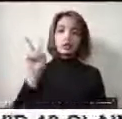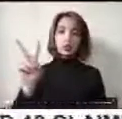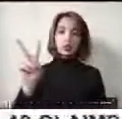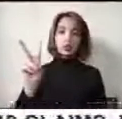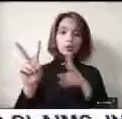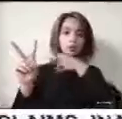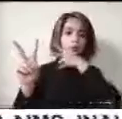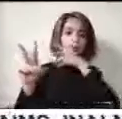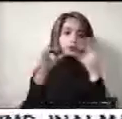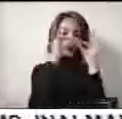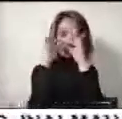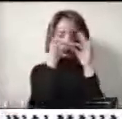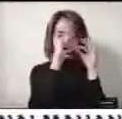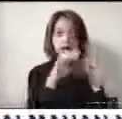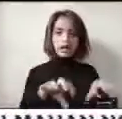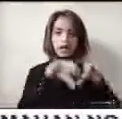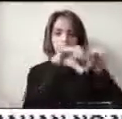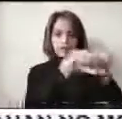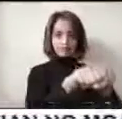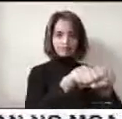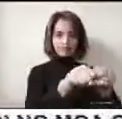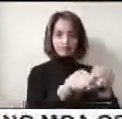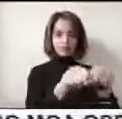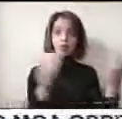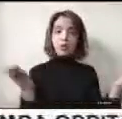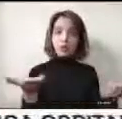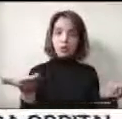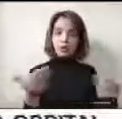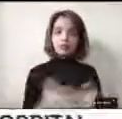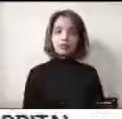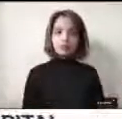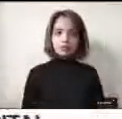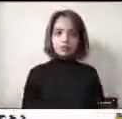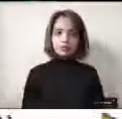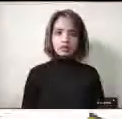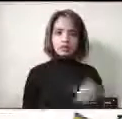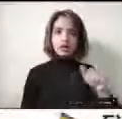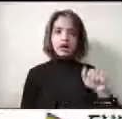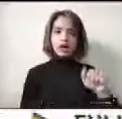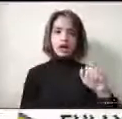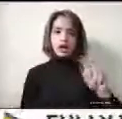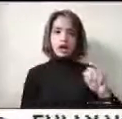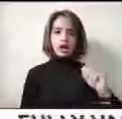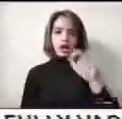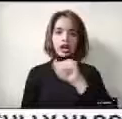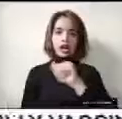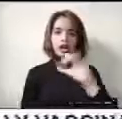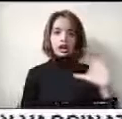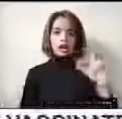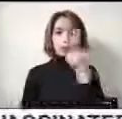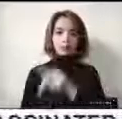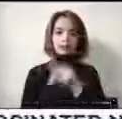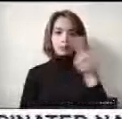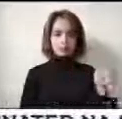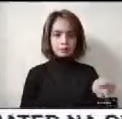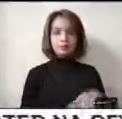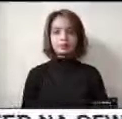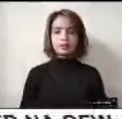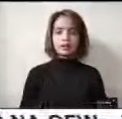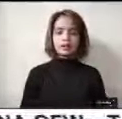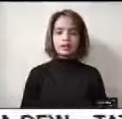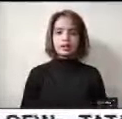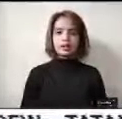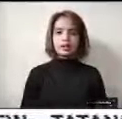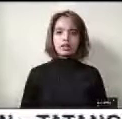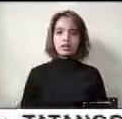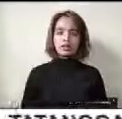isang caliber 38 na revolver, boodle money at dalawang ID card. Dalawang drug suspect ang dinakip ng